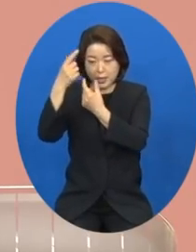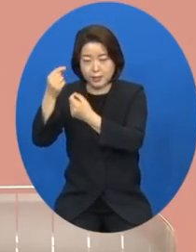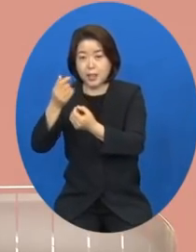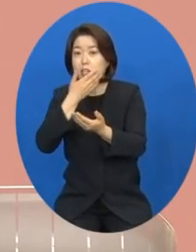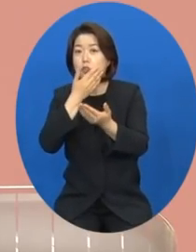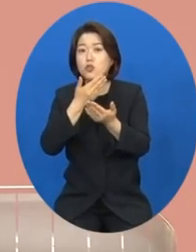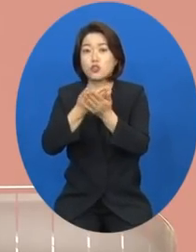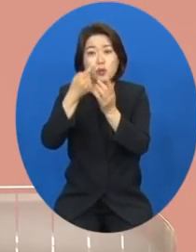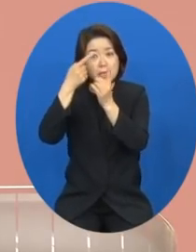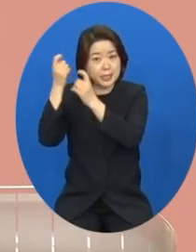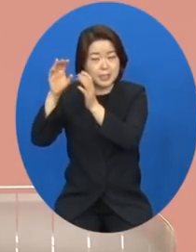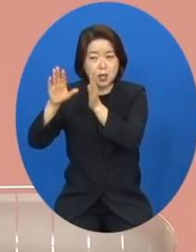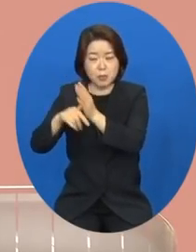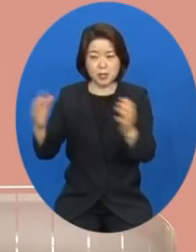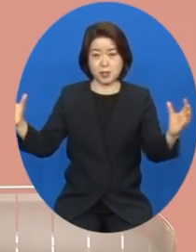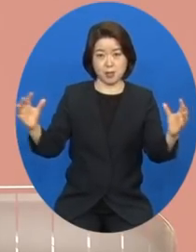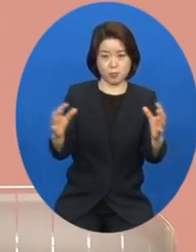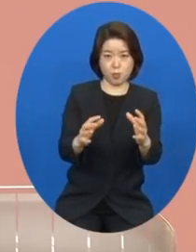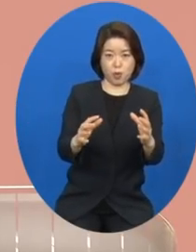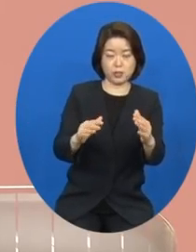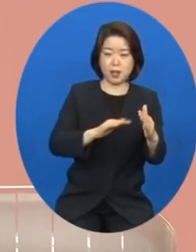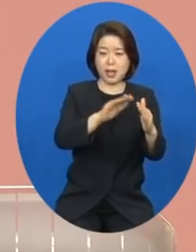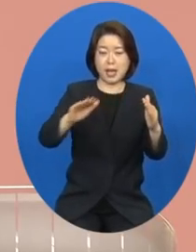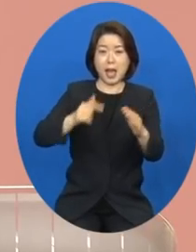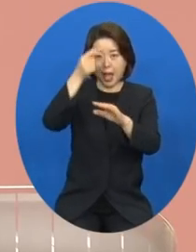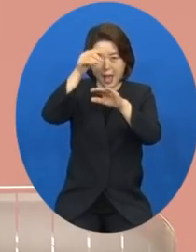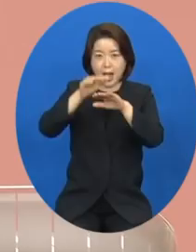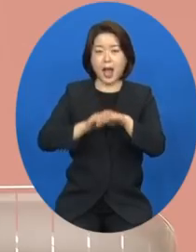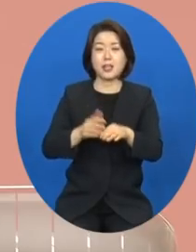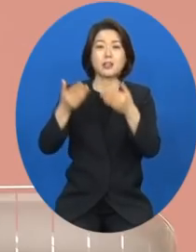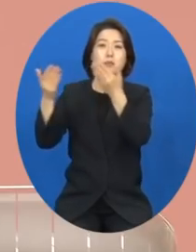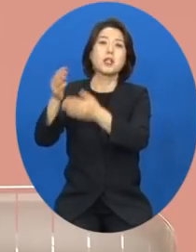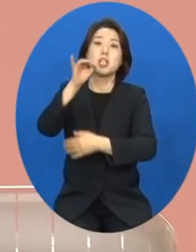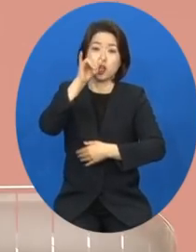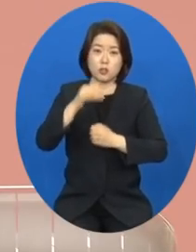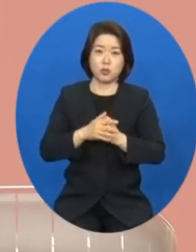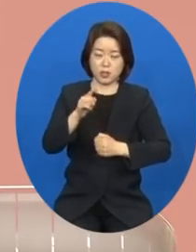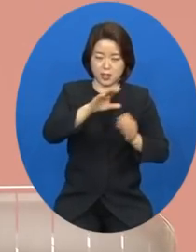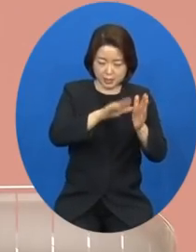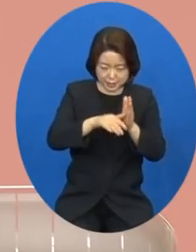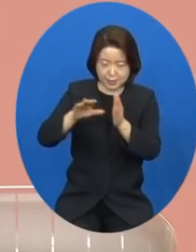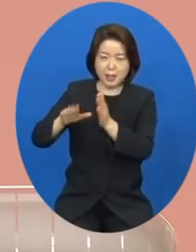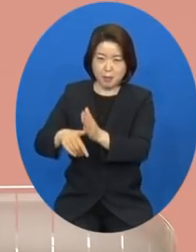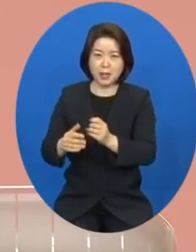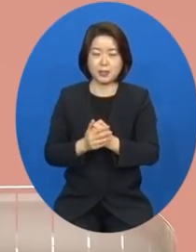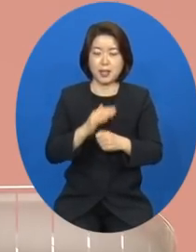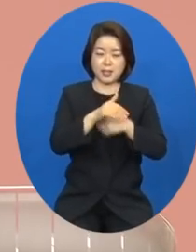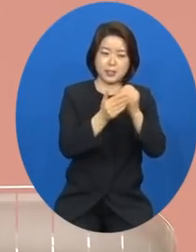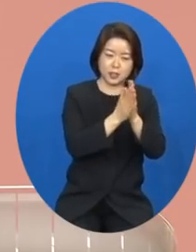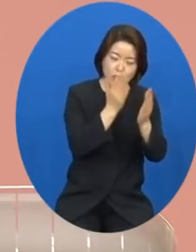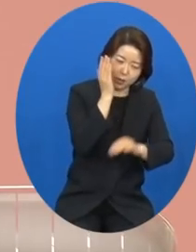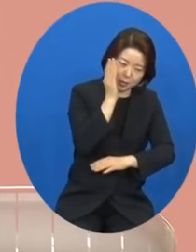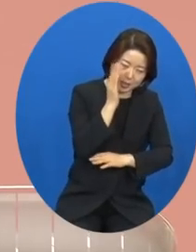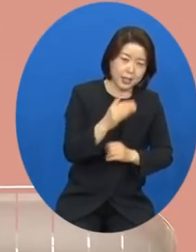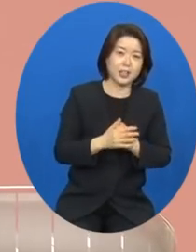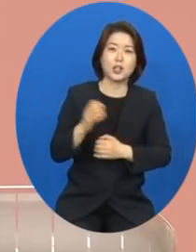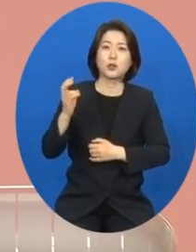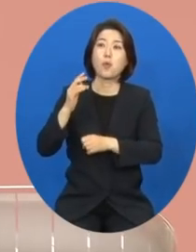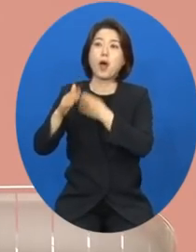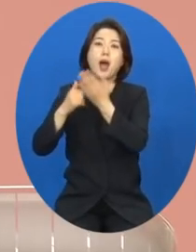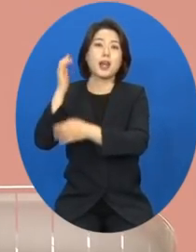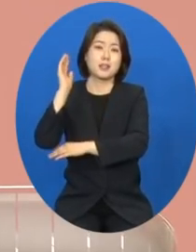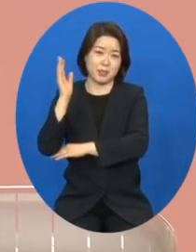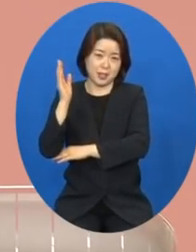기념일 때마다 모여서 가정 예배를 드렸어요 그때마다 성경이야기 또한 아 하나님